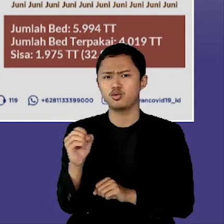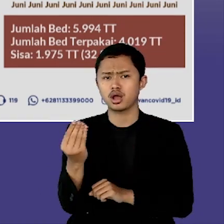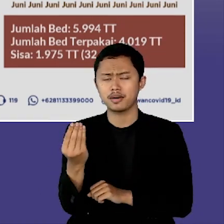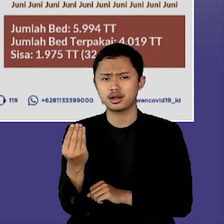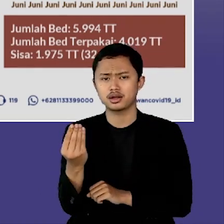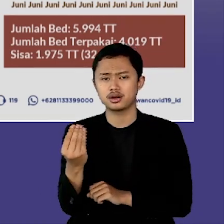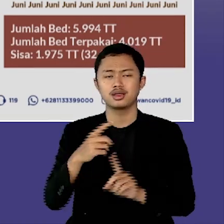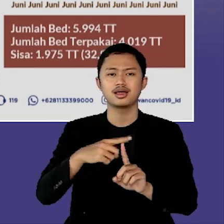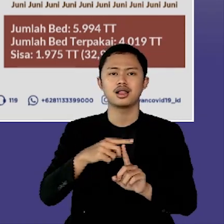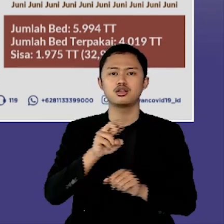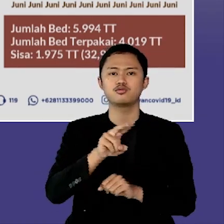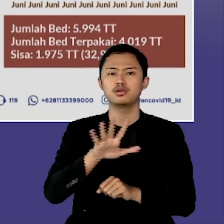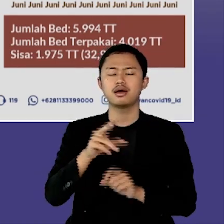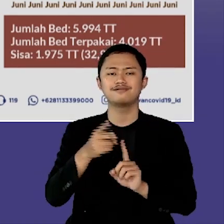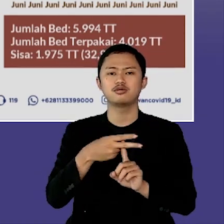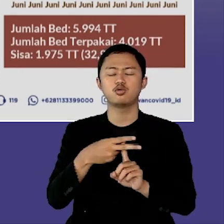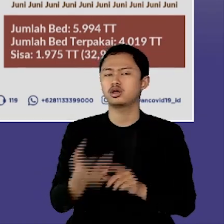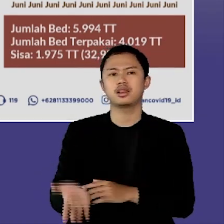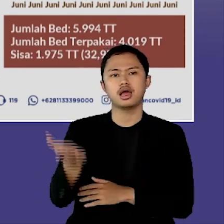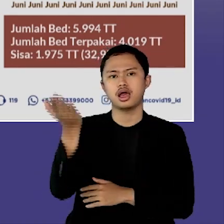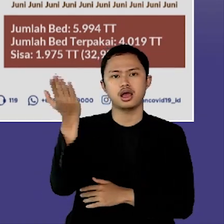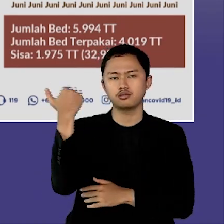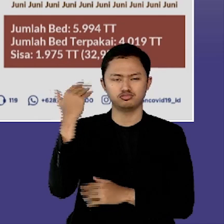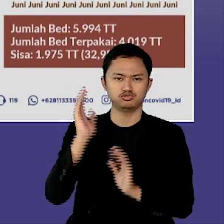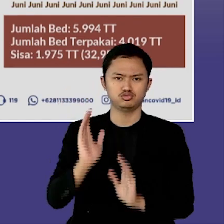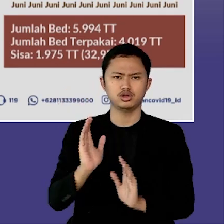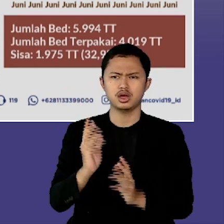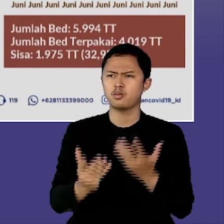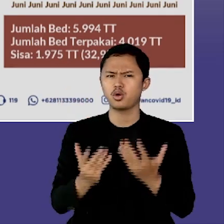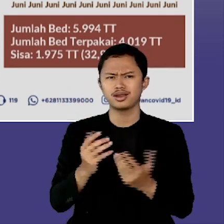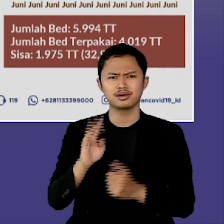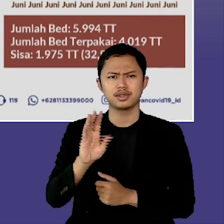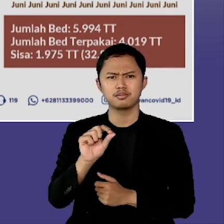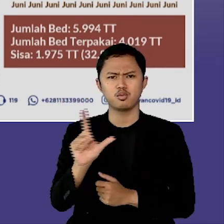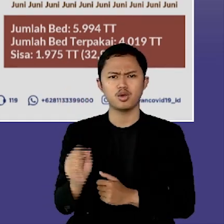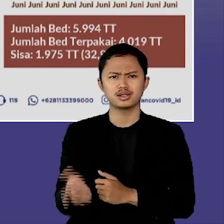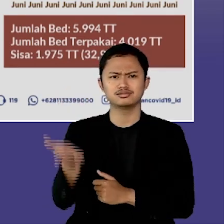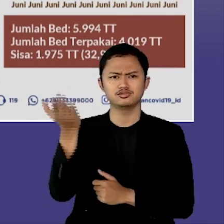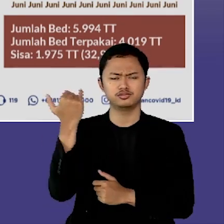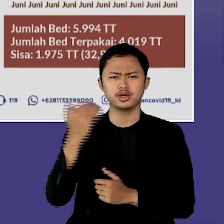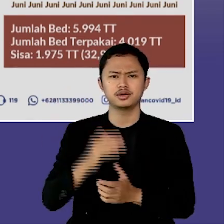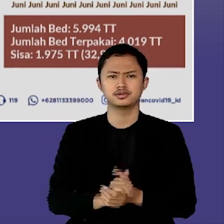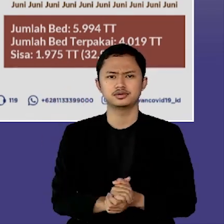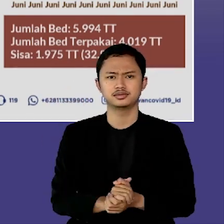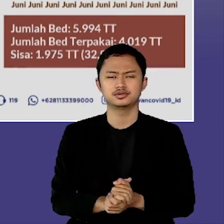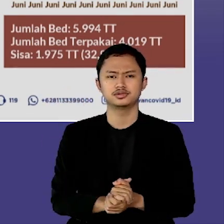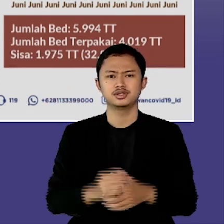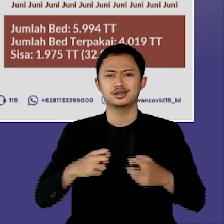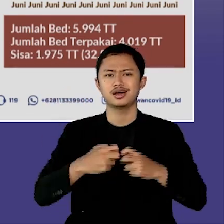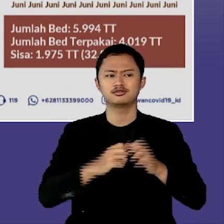8008 datang gagal 25 Februari selalu yaitu hampir empat bulan yang lalu